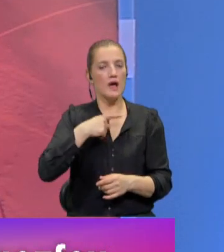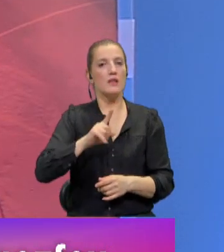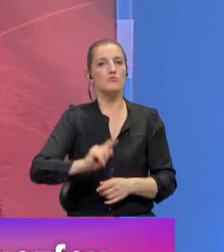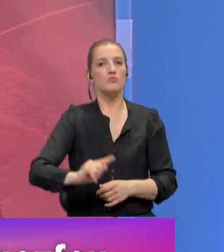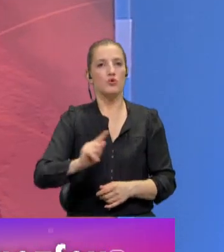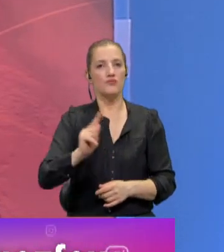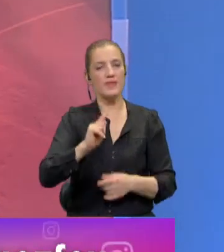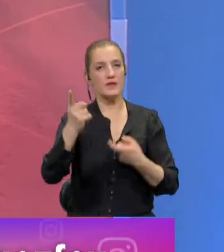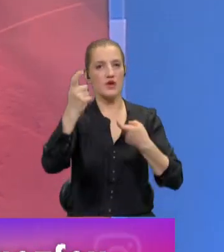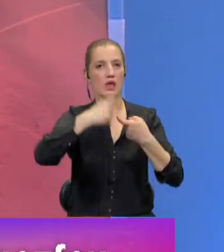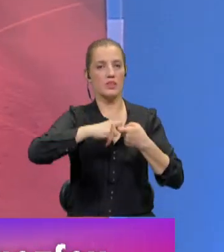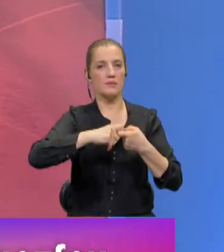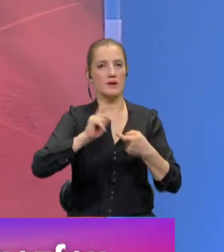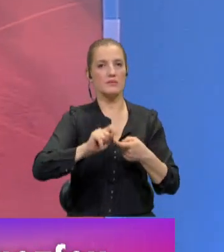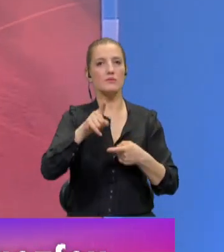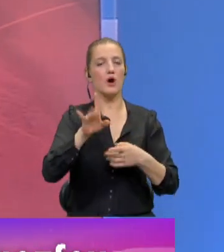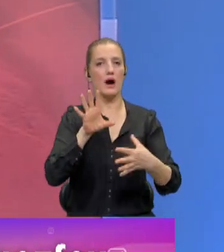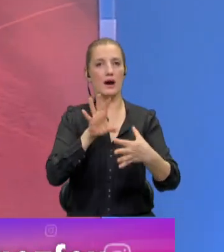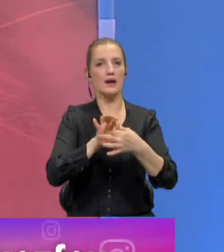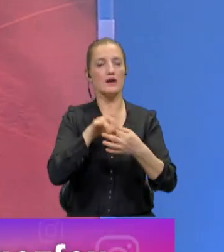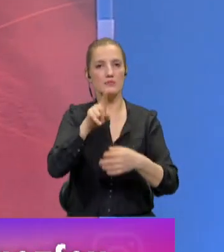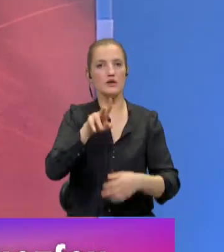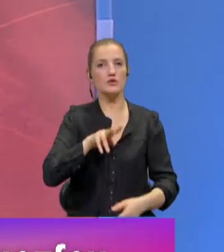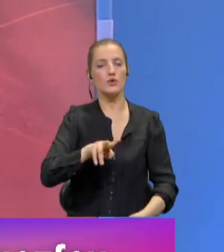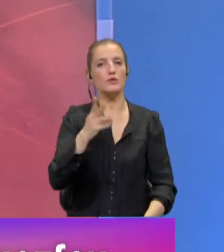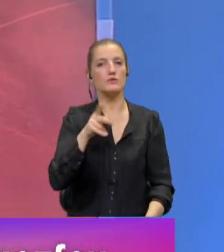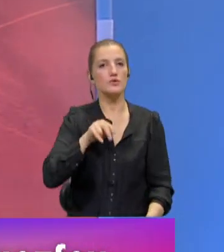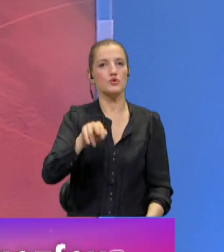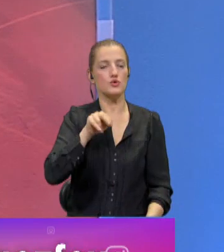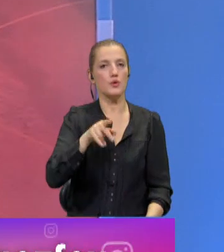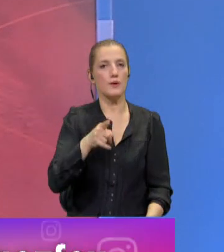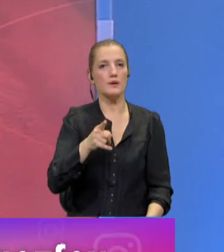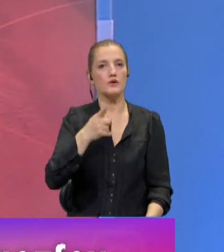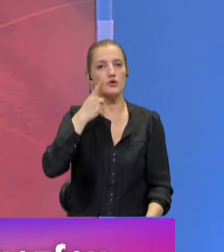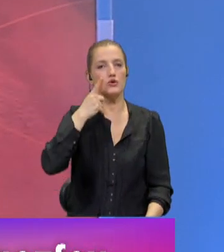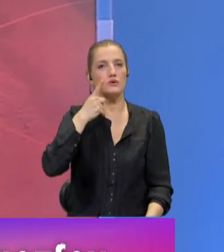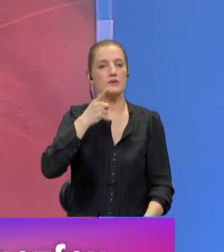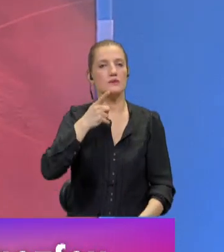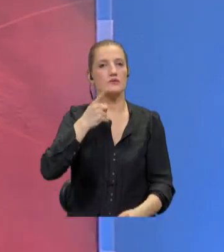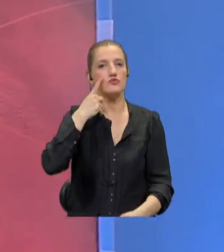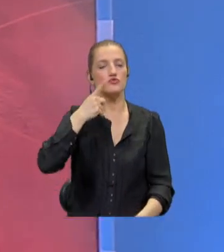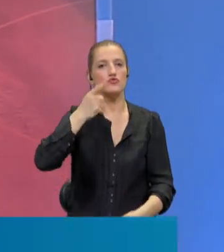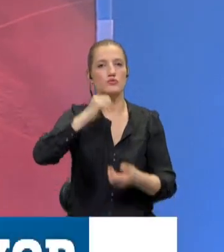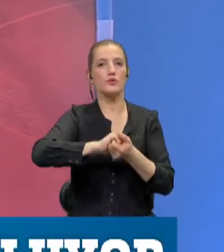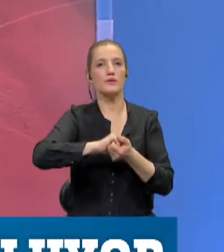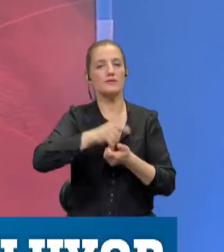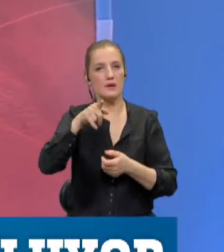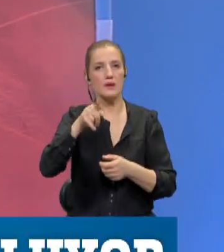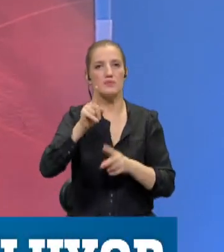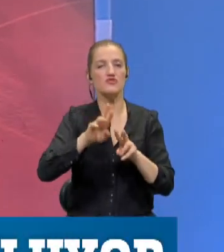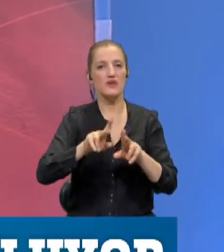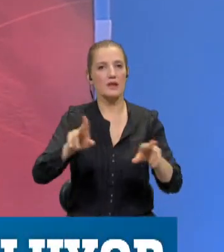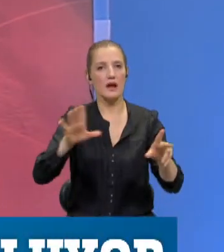müfettiş atanması bunu ilgili nasıl bir yol yürünüyor Cumhur ittifakında bir çatlak var mı açıkçası